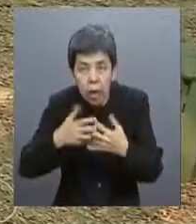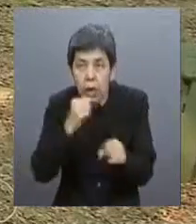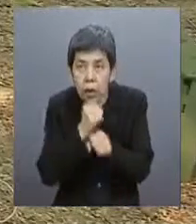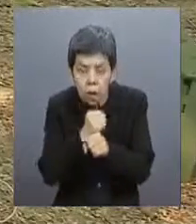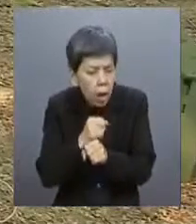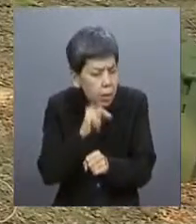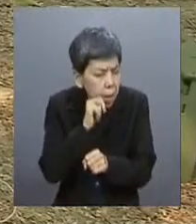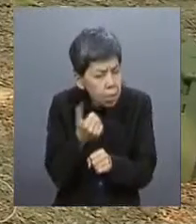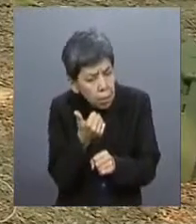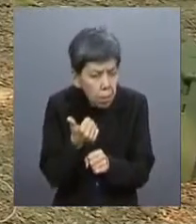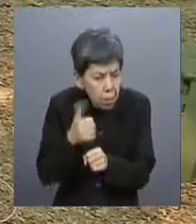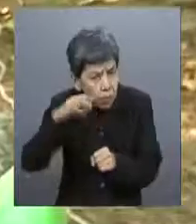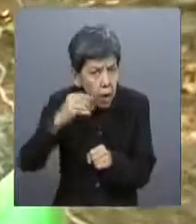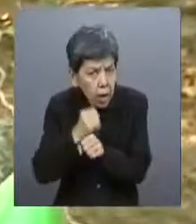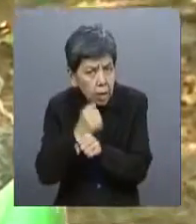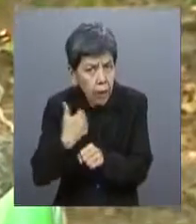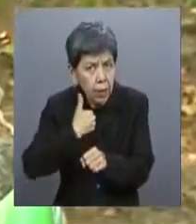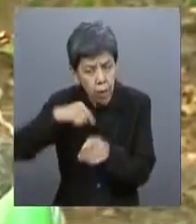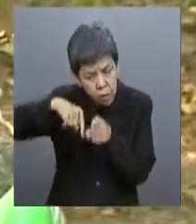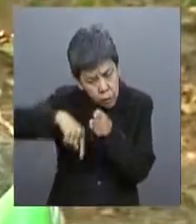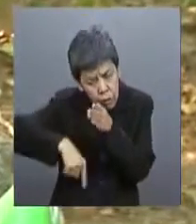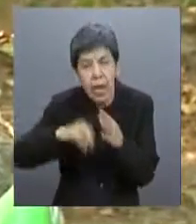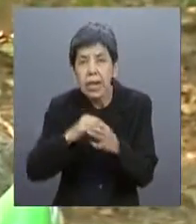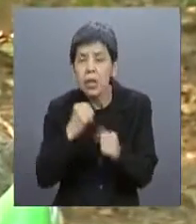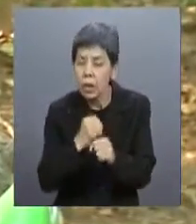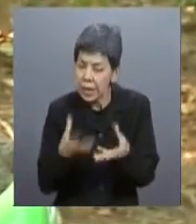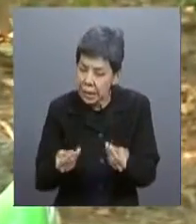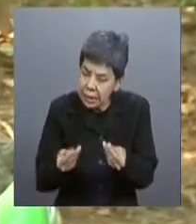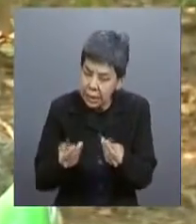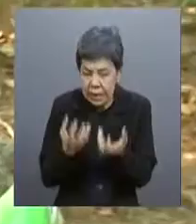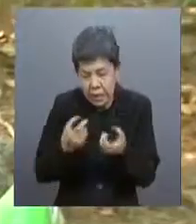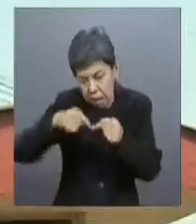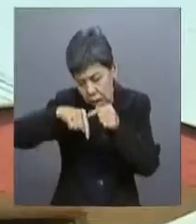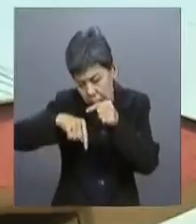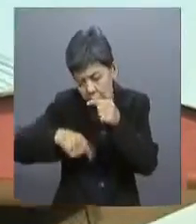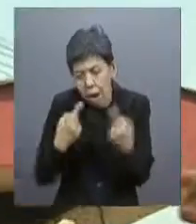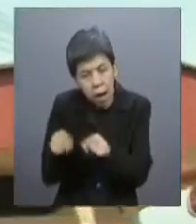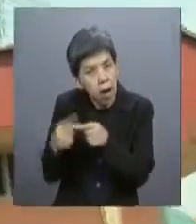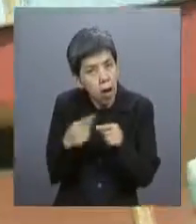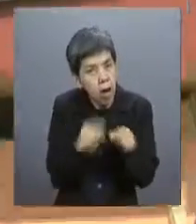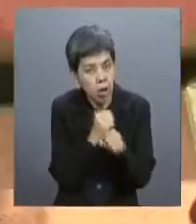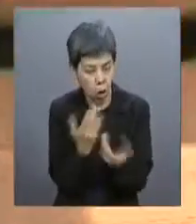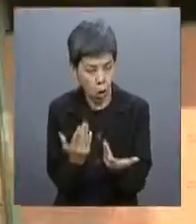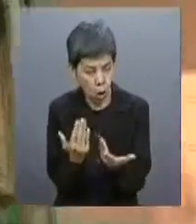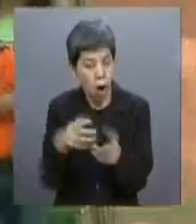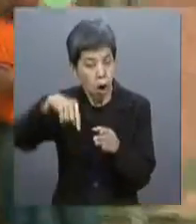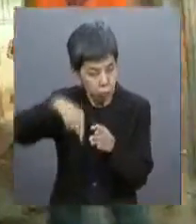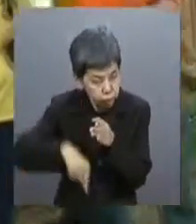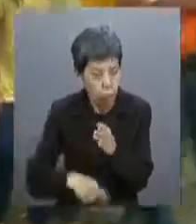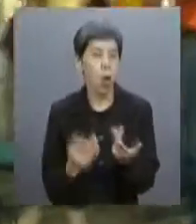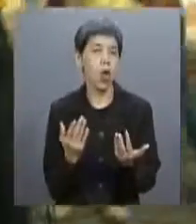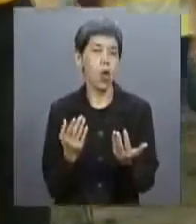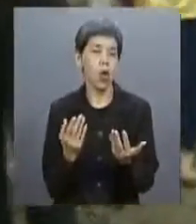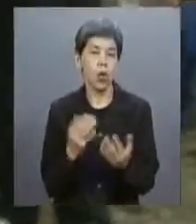หาค่าความต้านทานไฟฟ้าที่จะสามารถบ่งบอกชนิดของชั้นดินชั้นหินที่มีความแตกต่างกันก่อนที่จะมีการเจาะบ่อบาดาล